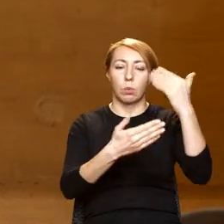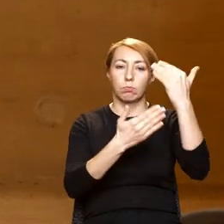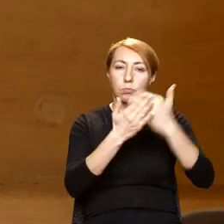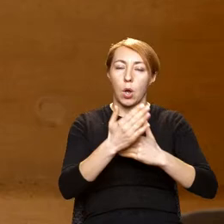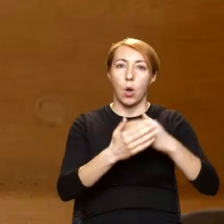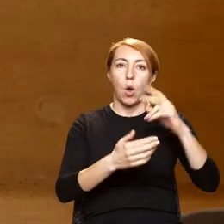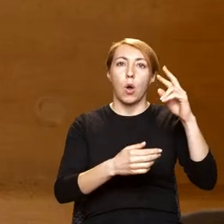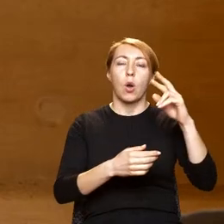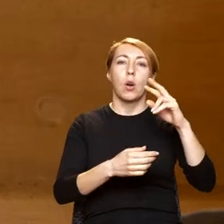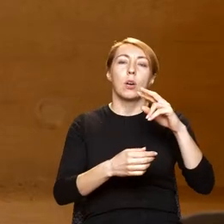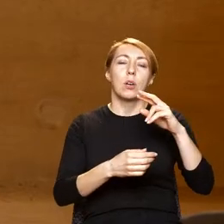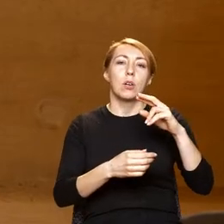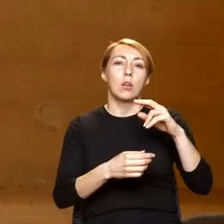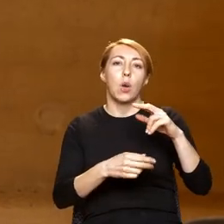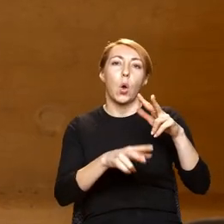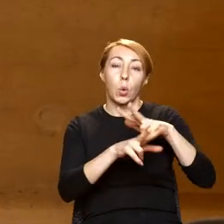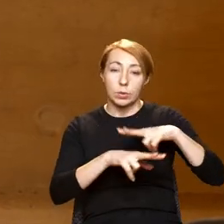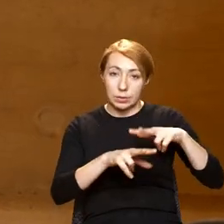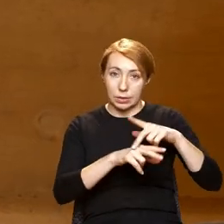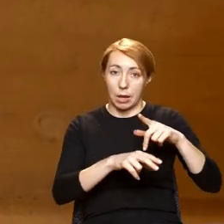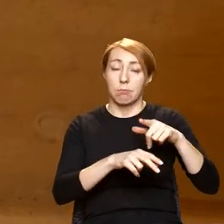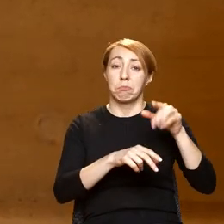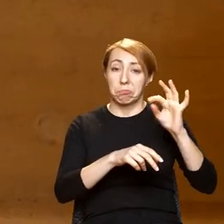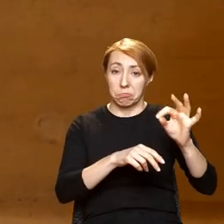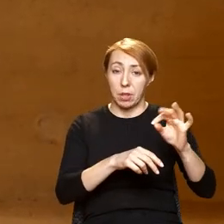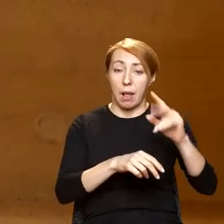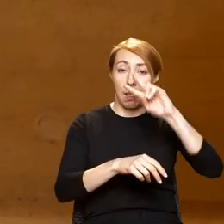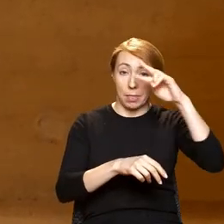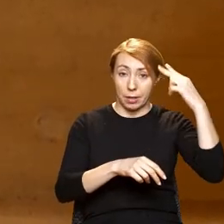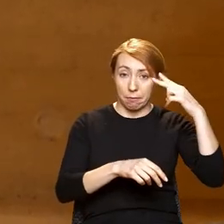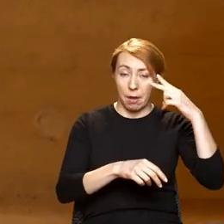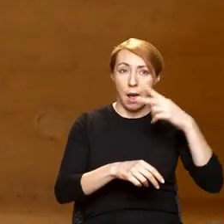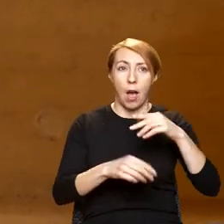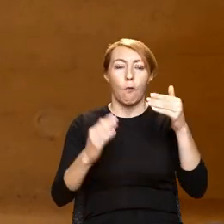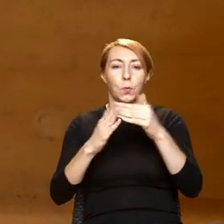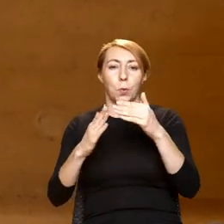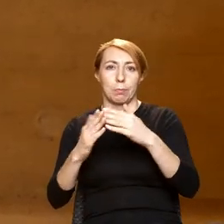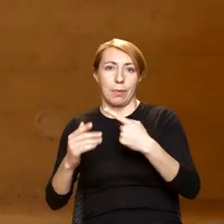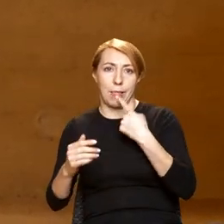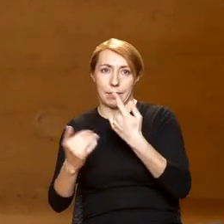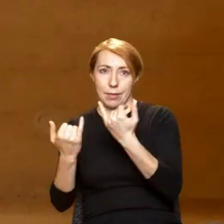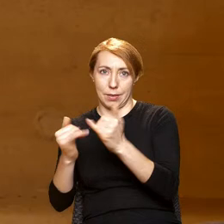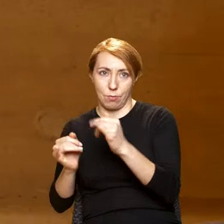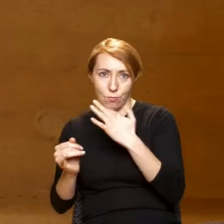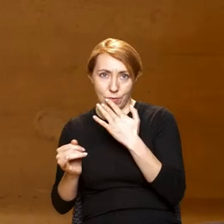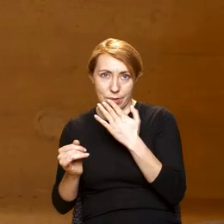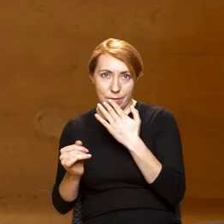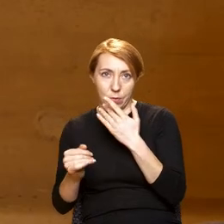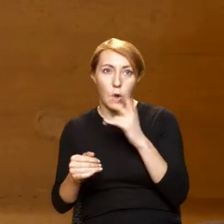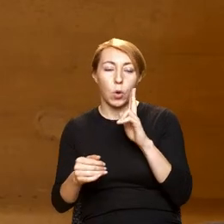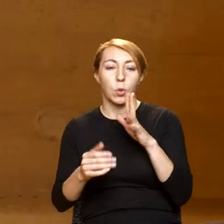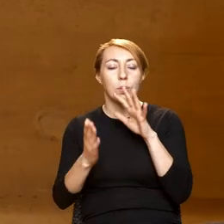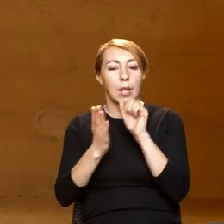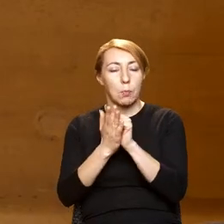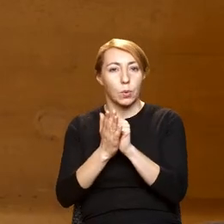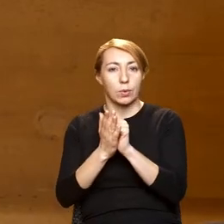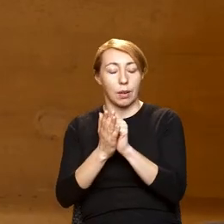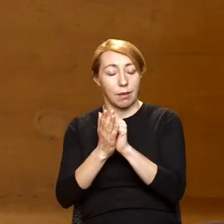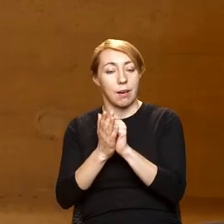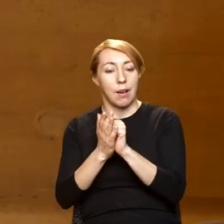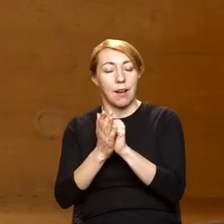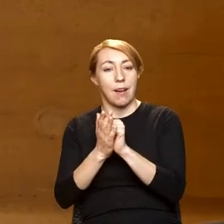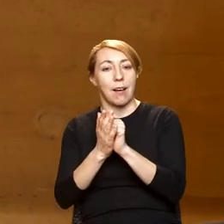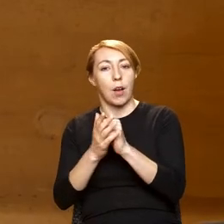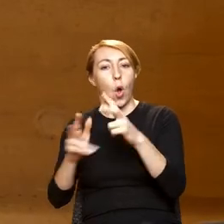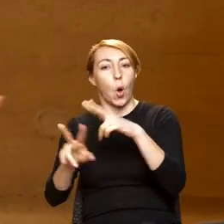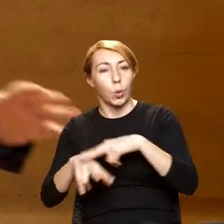domu mówią po żmudzku. To dla państwa, którzy się zajmują tym Józefem Piłsudskim, to jest informacja dość